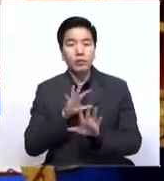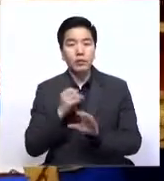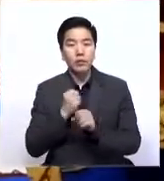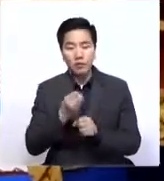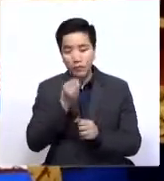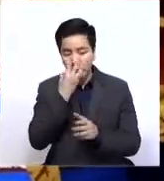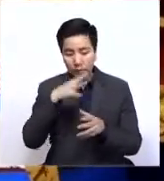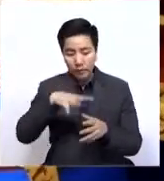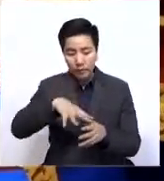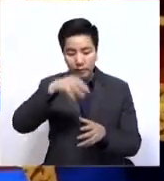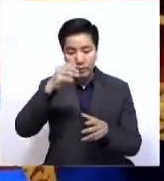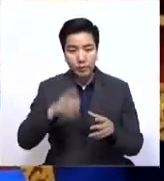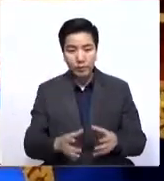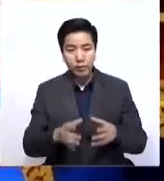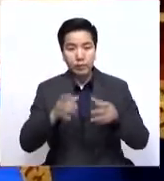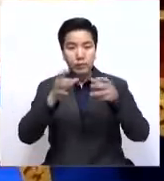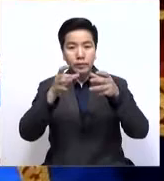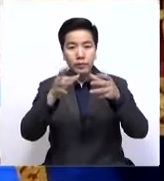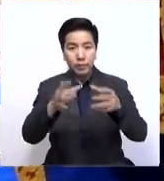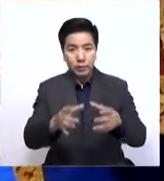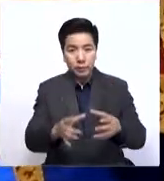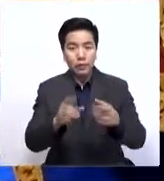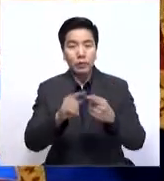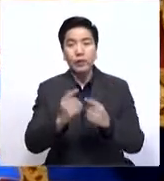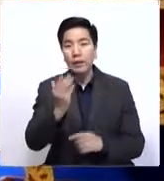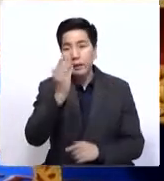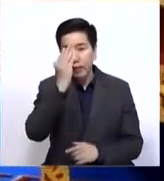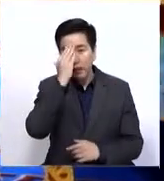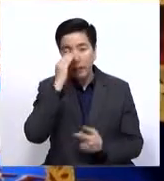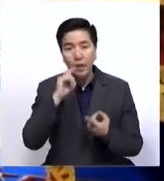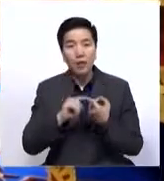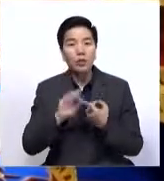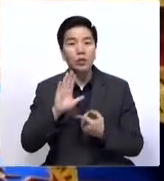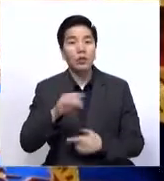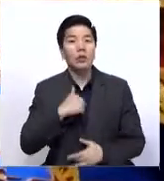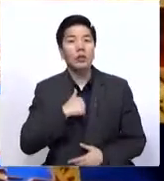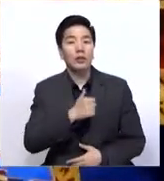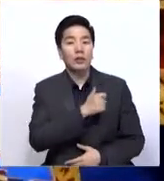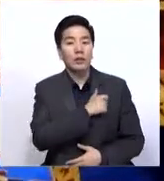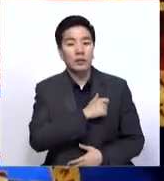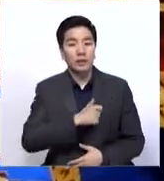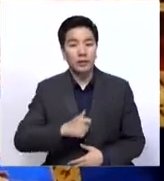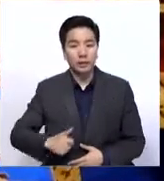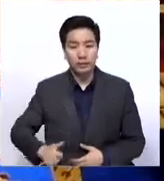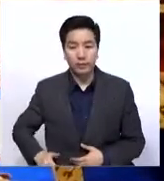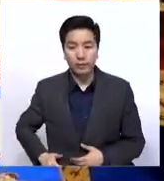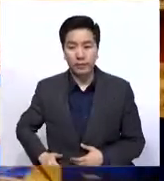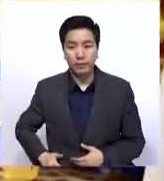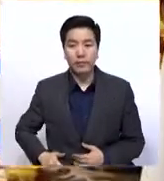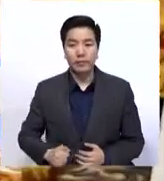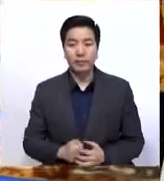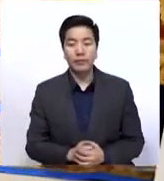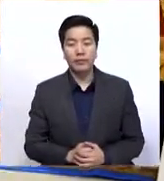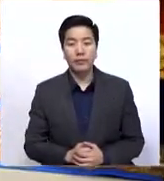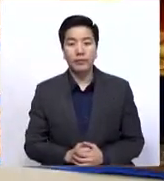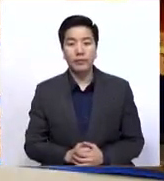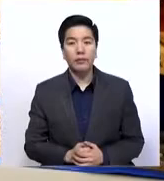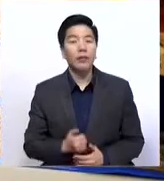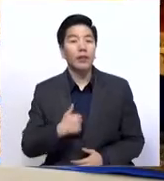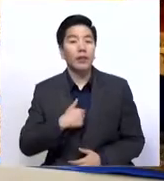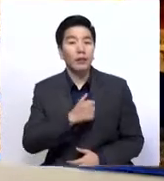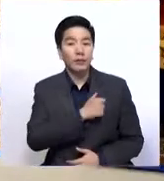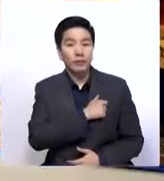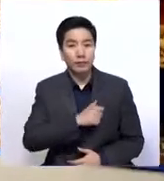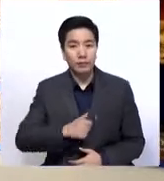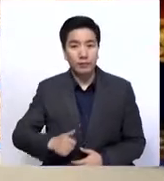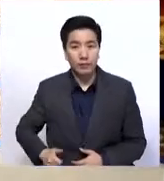ายพานพุ่มสักการะหน้าพระบรมสาธิสลักษณ์พระบาทสมเด็จพระพุทธเจ้าขออภัยครับพระบาทสมเด็จพ